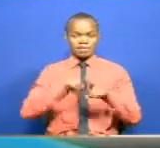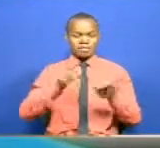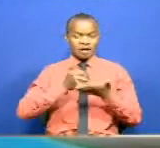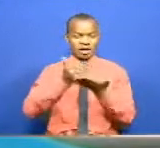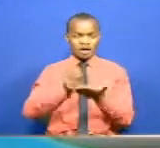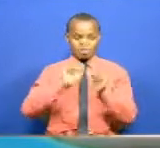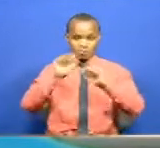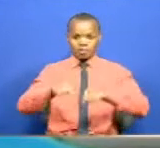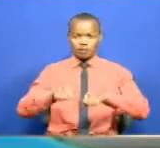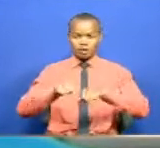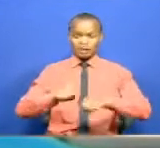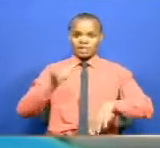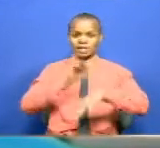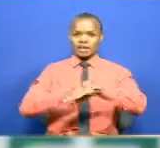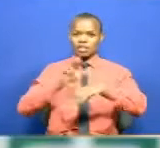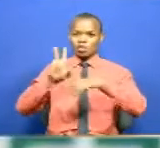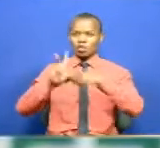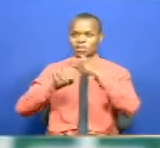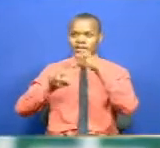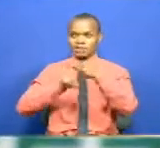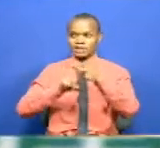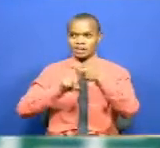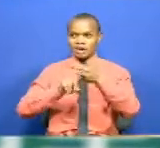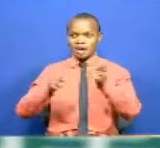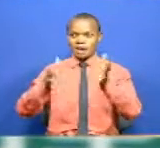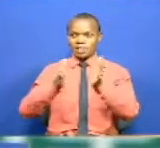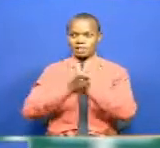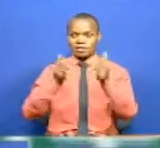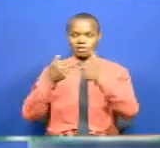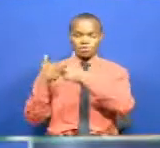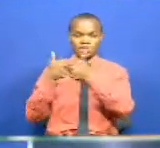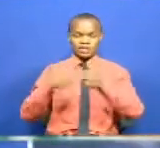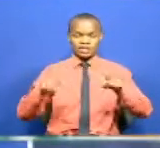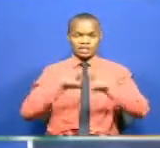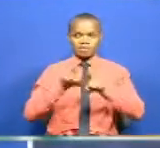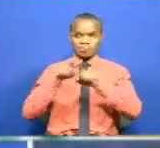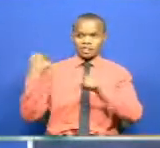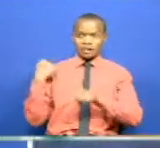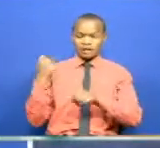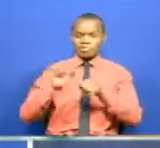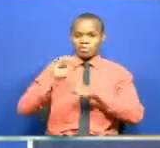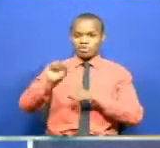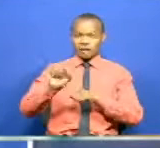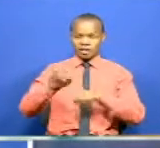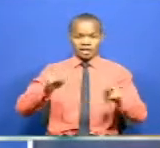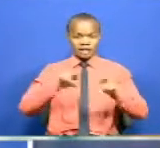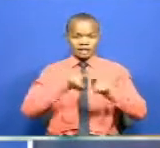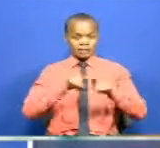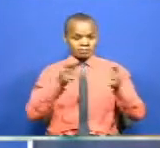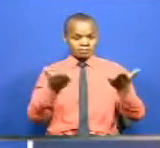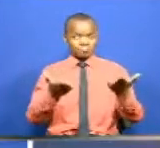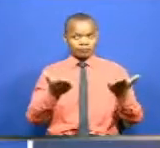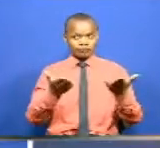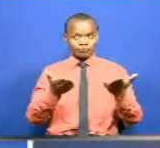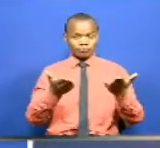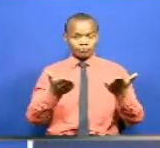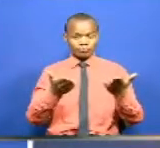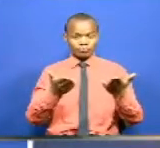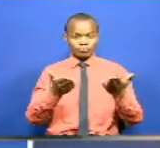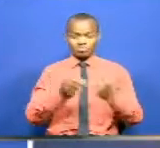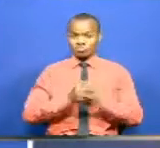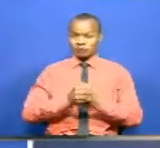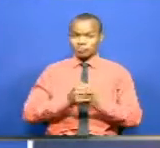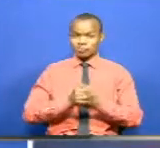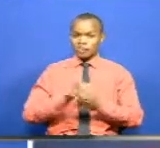alama 26 katika mechi 15 huku akishikilia nafasi ya 5 jedwalini. Wakati huo, kinara wa shirikisho la soka